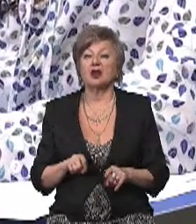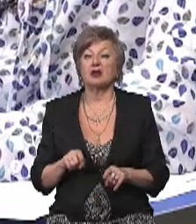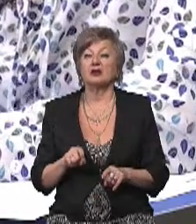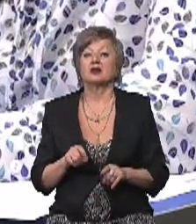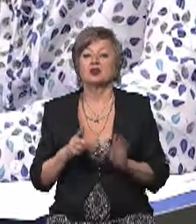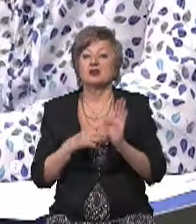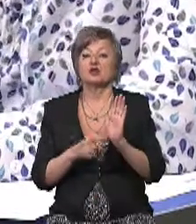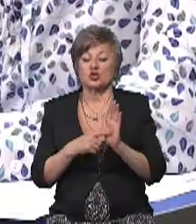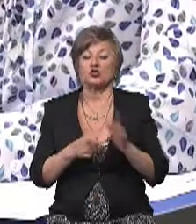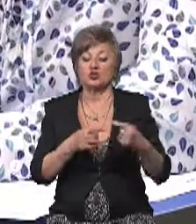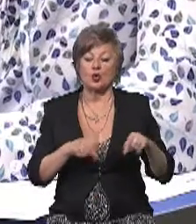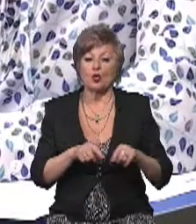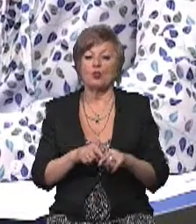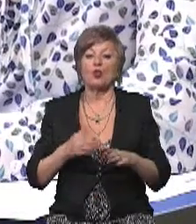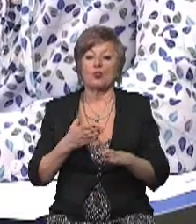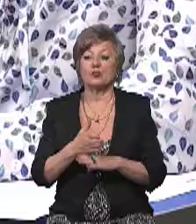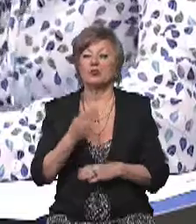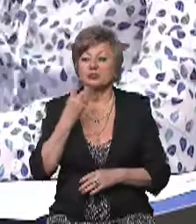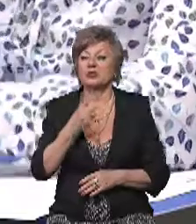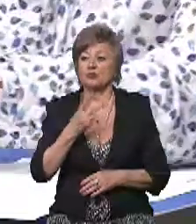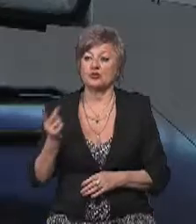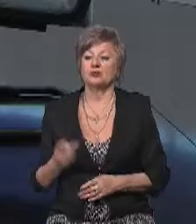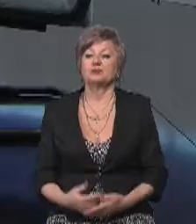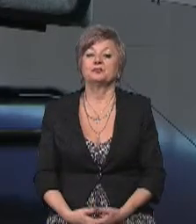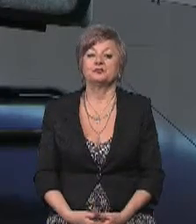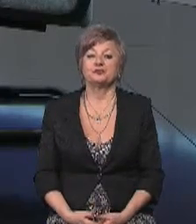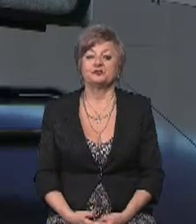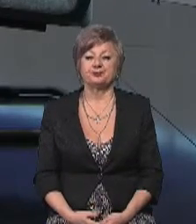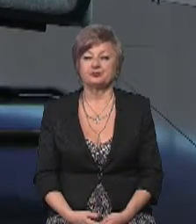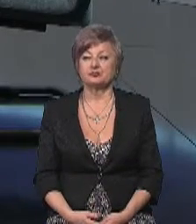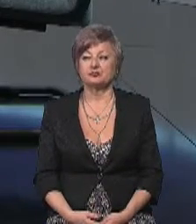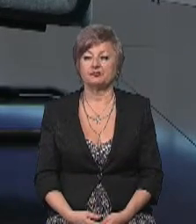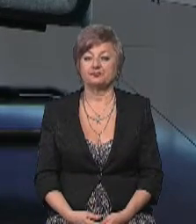76-му окрузі. Чи вам цікаво це побачити? Безумовно. Прошу, увага на екран.